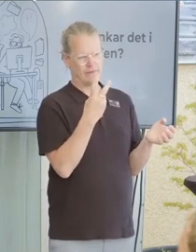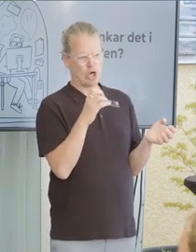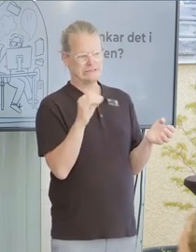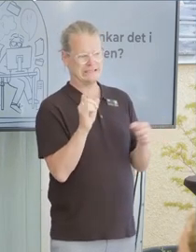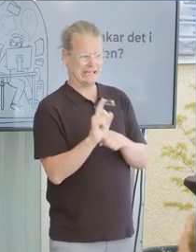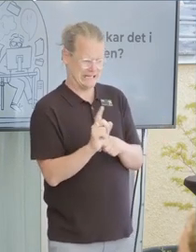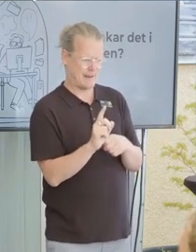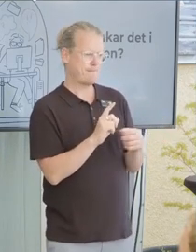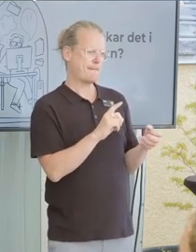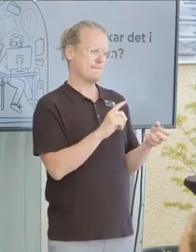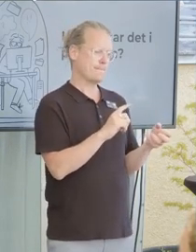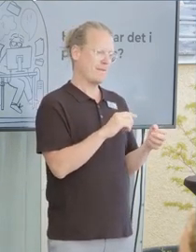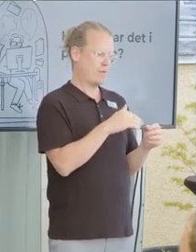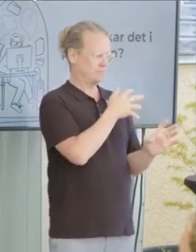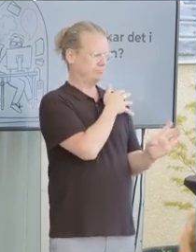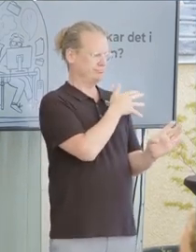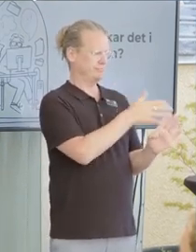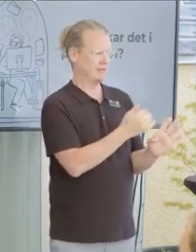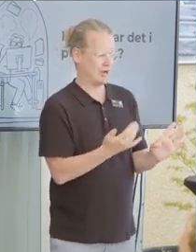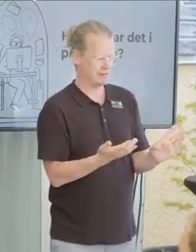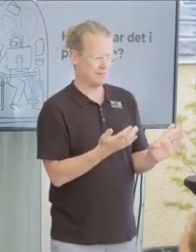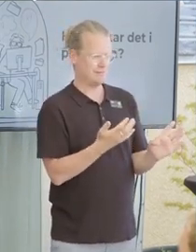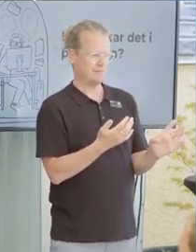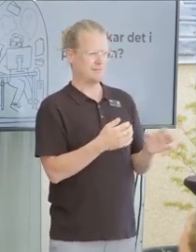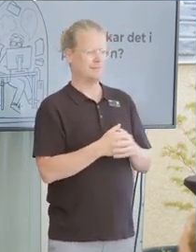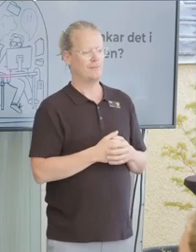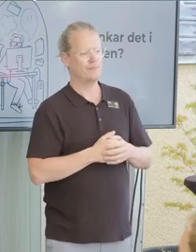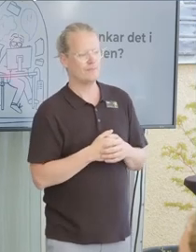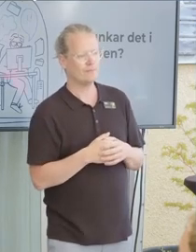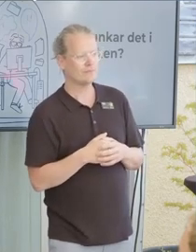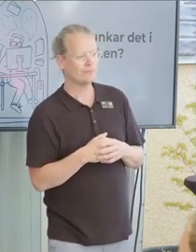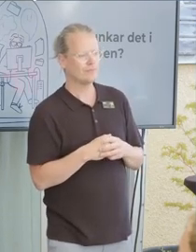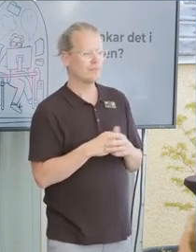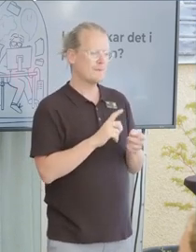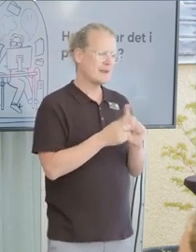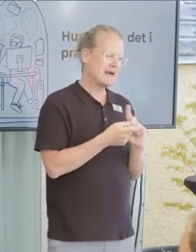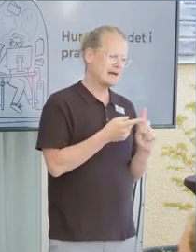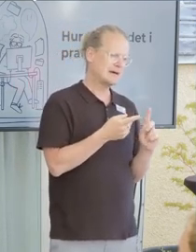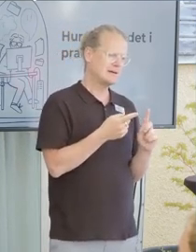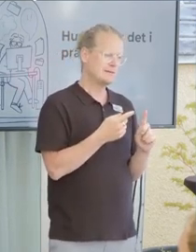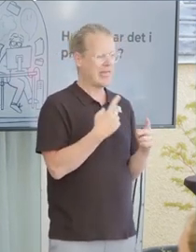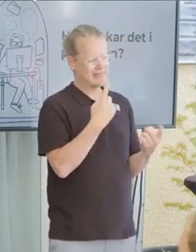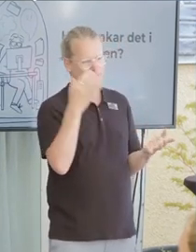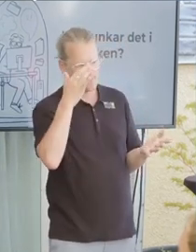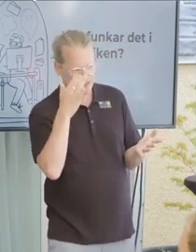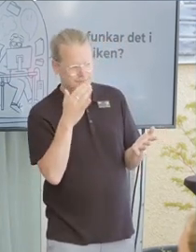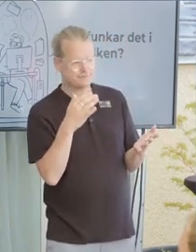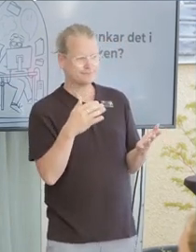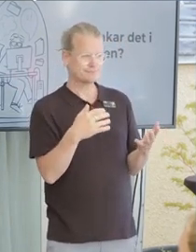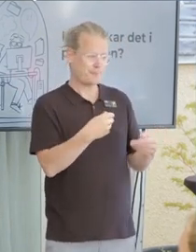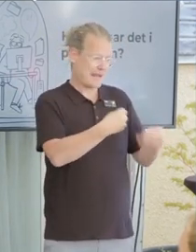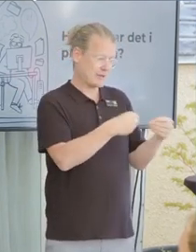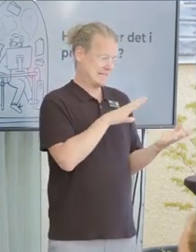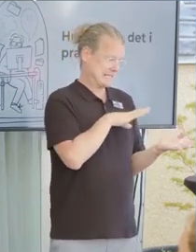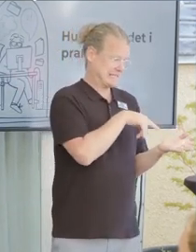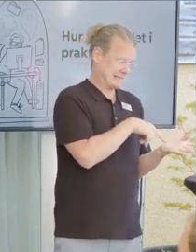det skapar också en bias för att så fort ett material finns tillgängligt, lätt tillgängligt, mm. så